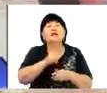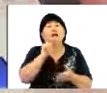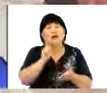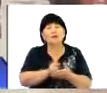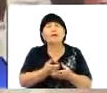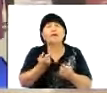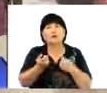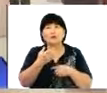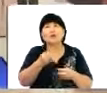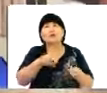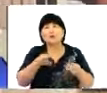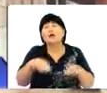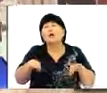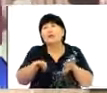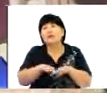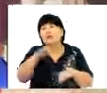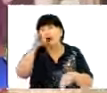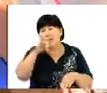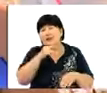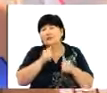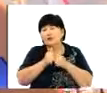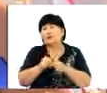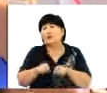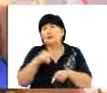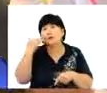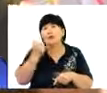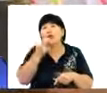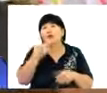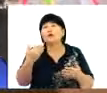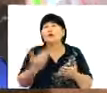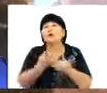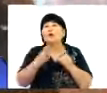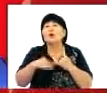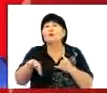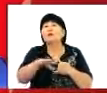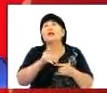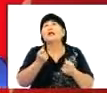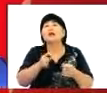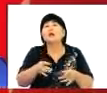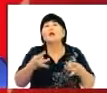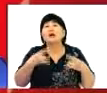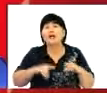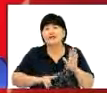обязательно сюда вернется, но уже вместе с отцом, который тоже мечтает увидеть вновь землю, где родился.